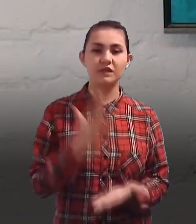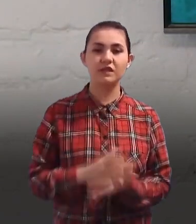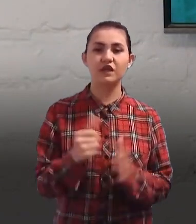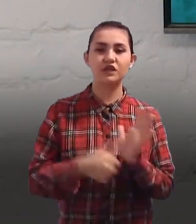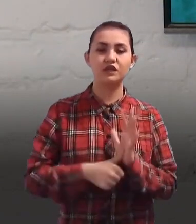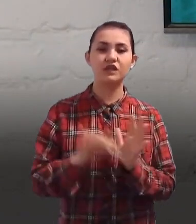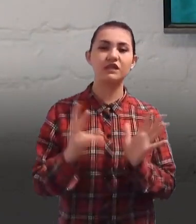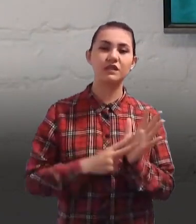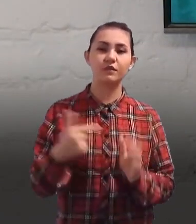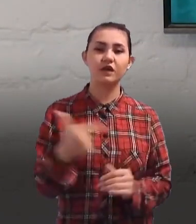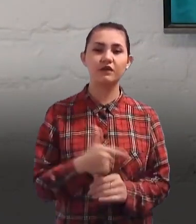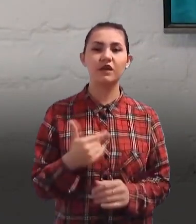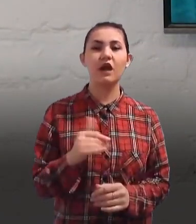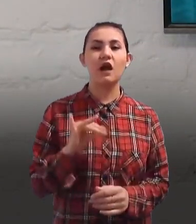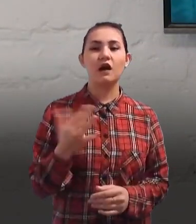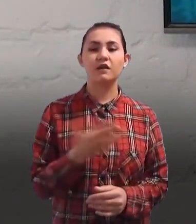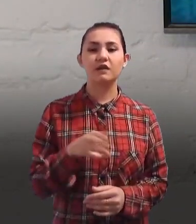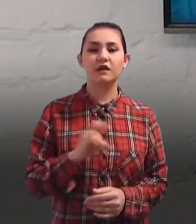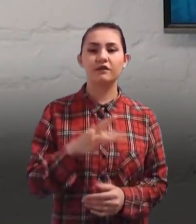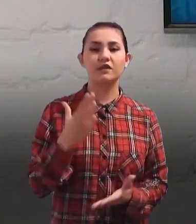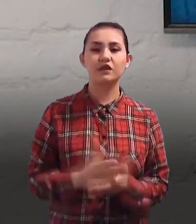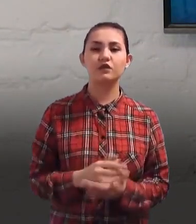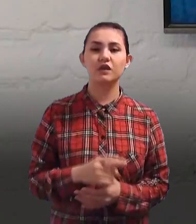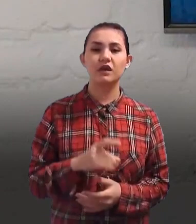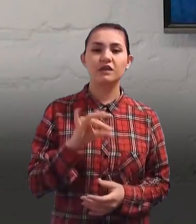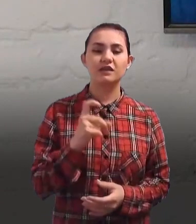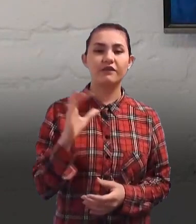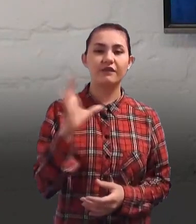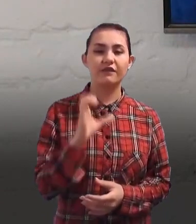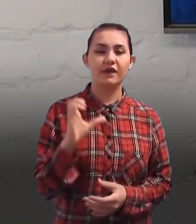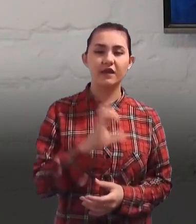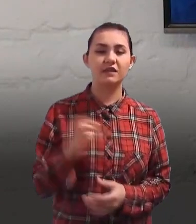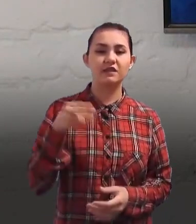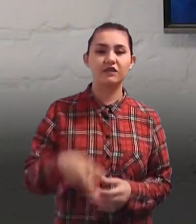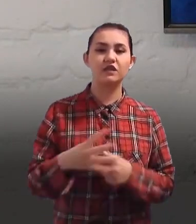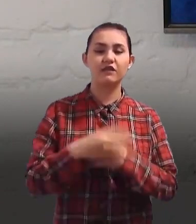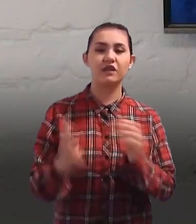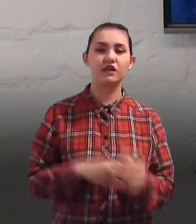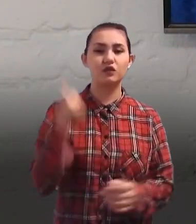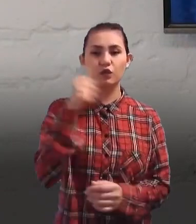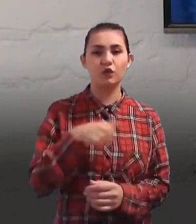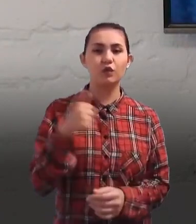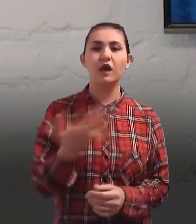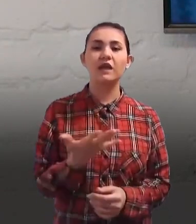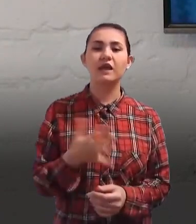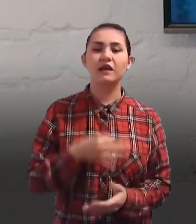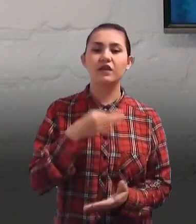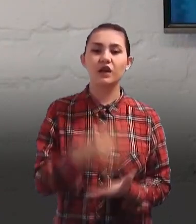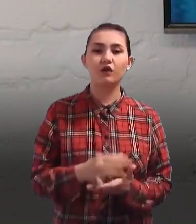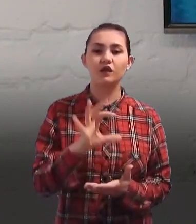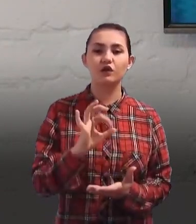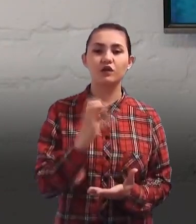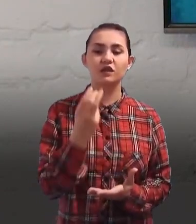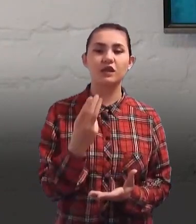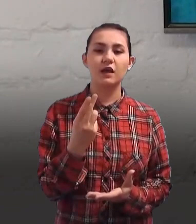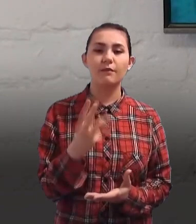6,7 гривень, такі тарифи діють з вересня 2019 року. Як відреагували соцмережі на